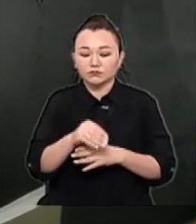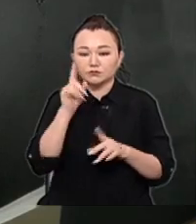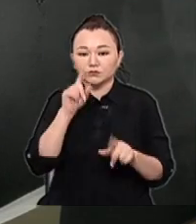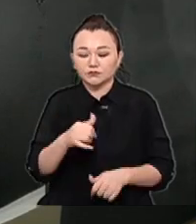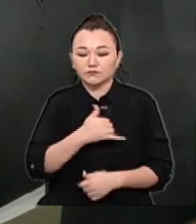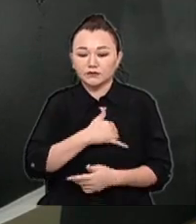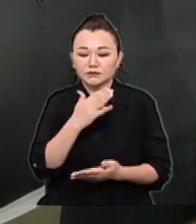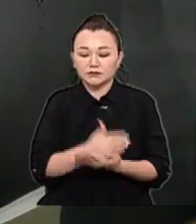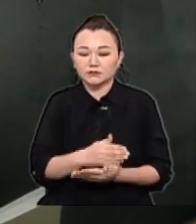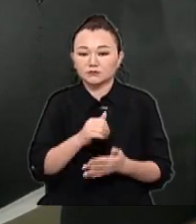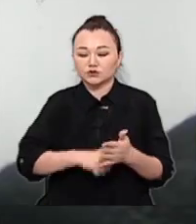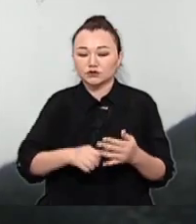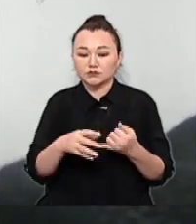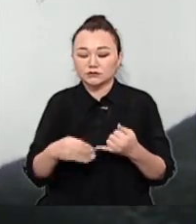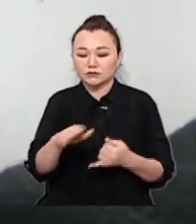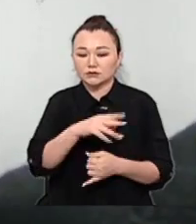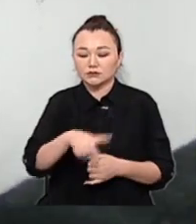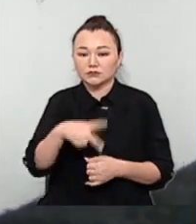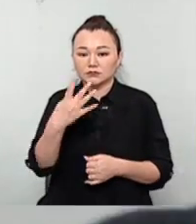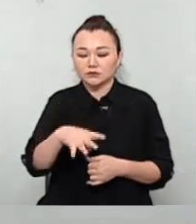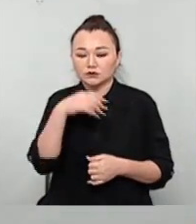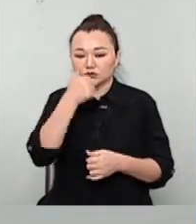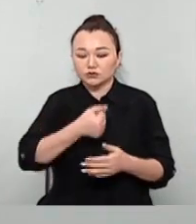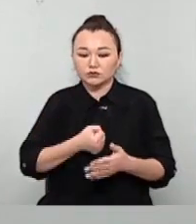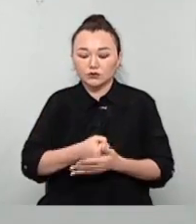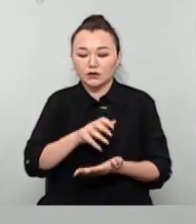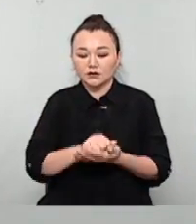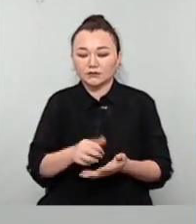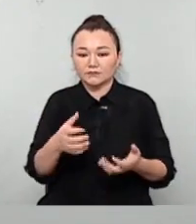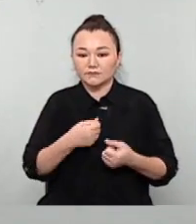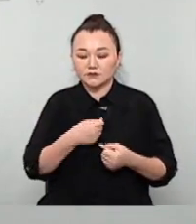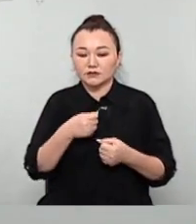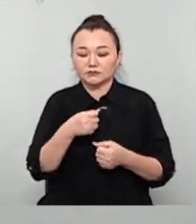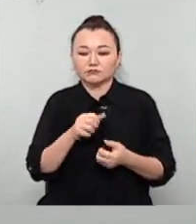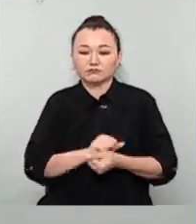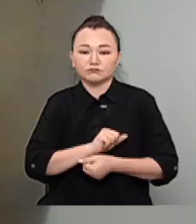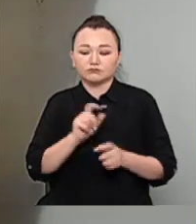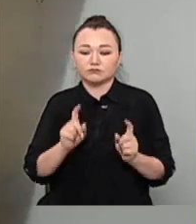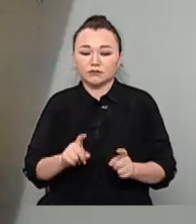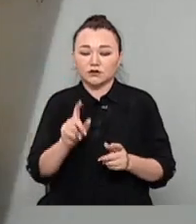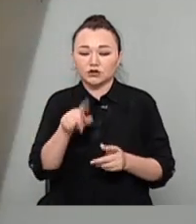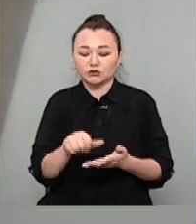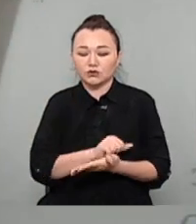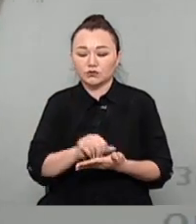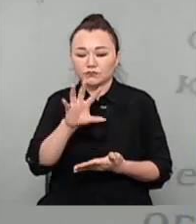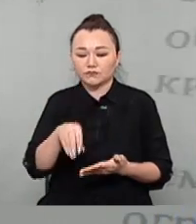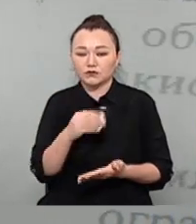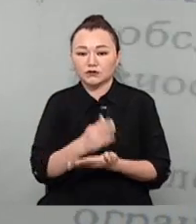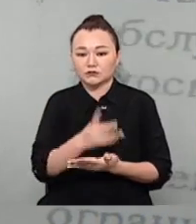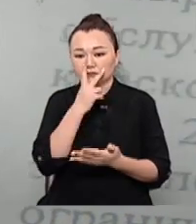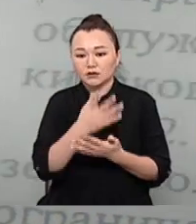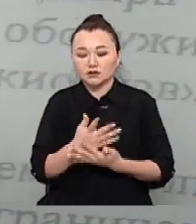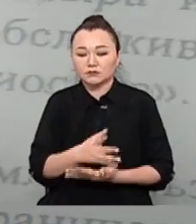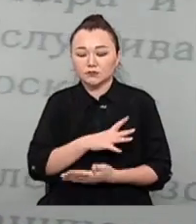бар дейді. Себебі жер телімін 2040 жылға дейін жалға алдық деп бейқам отыр. Тіпті қолдарында тиісті құжаттары да бар екенін алға